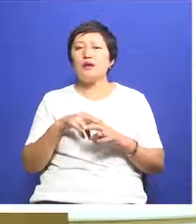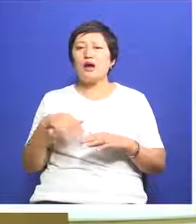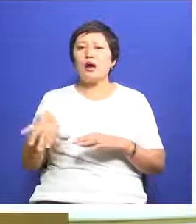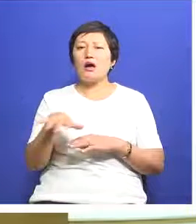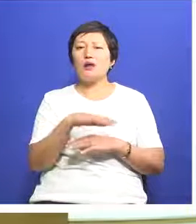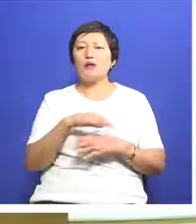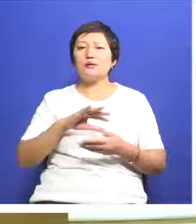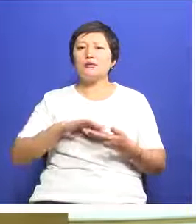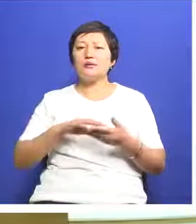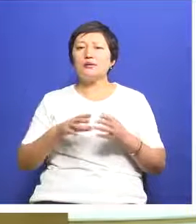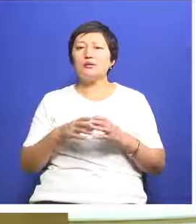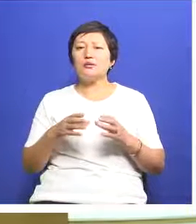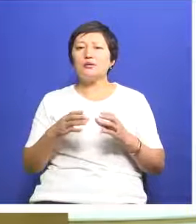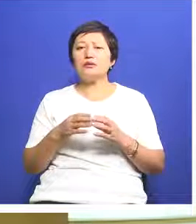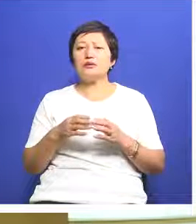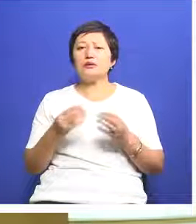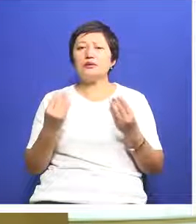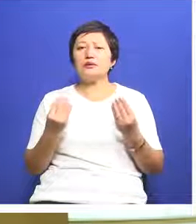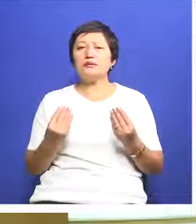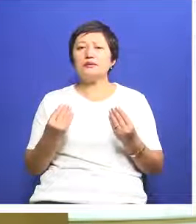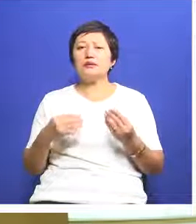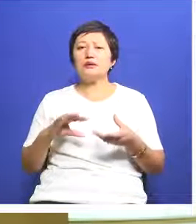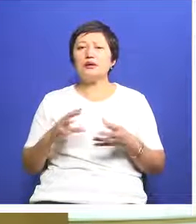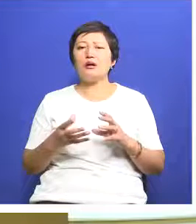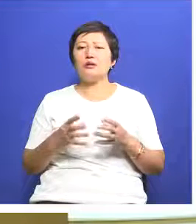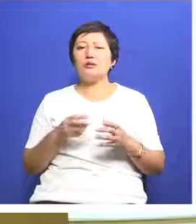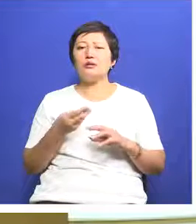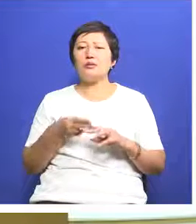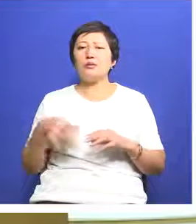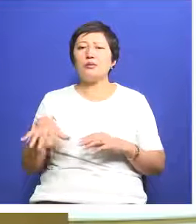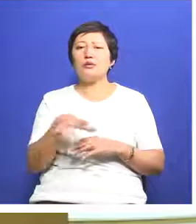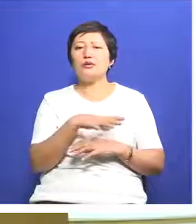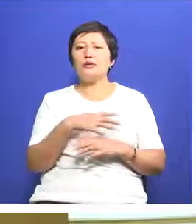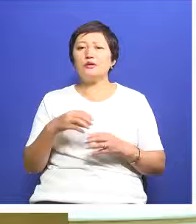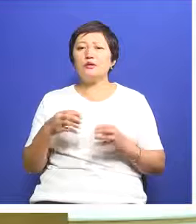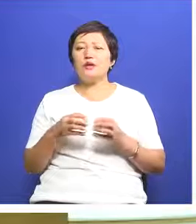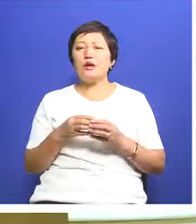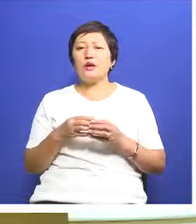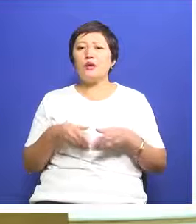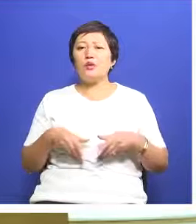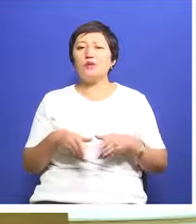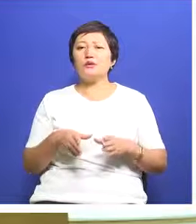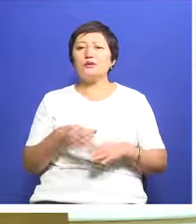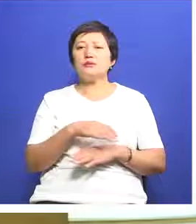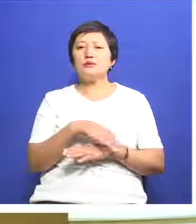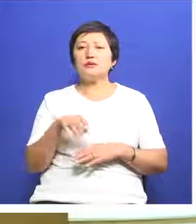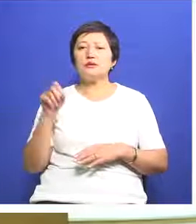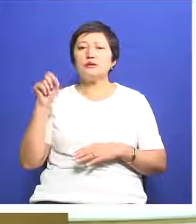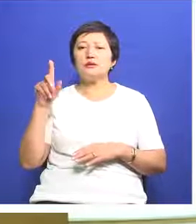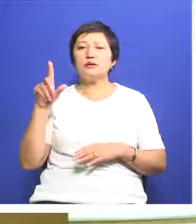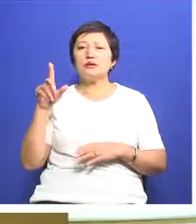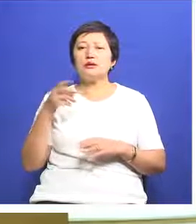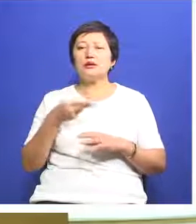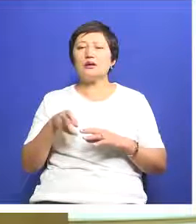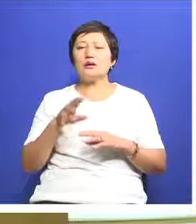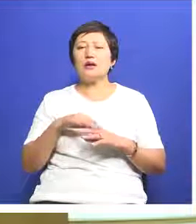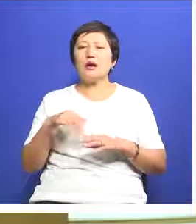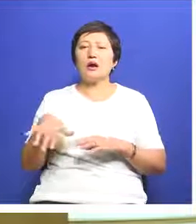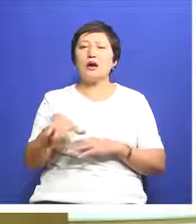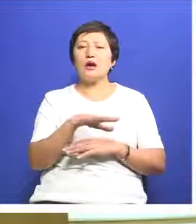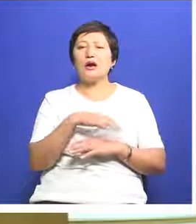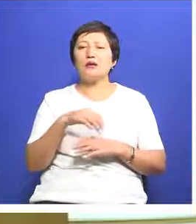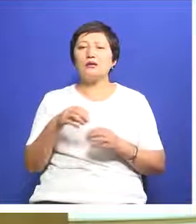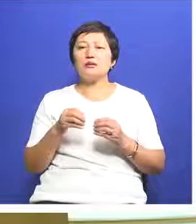бирден колдоп кетти да. Азыр биздин ауылда бүкүл көчөбүздүн баары жарыктанган. Калктар